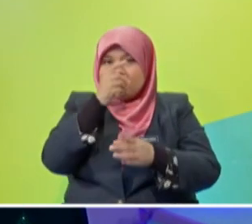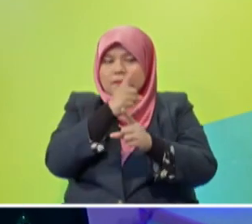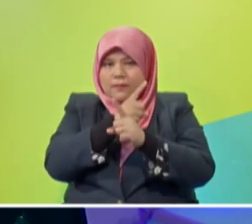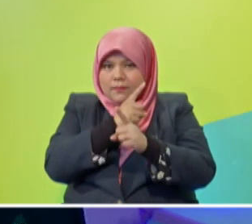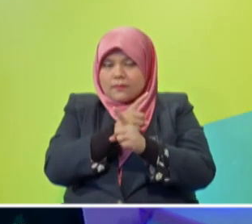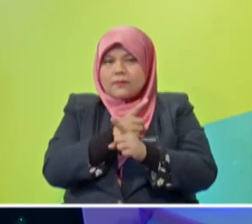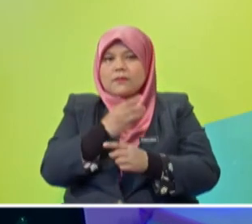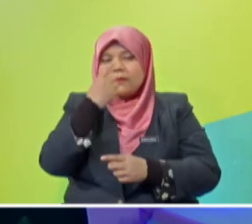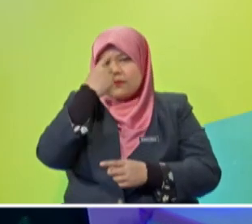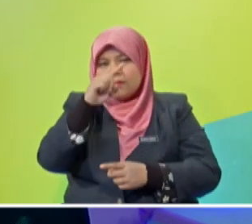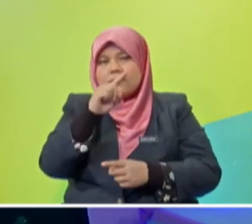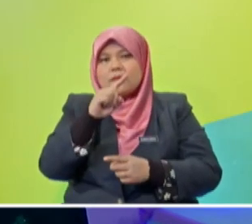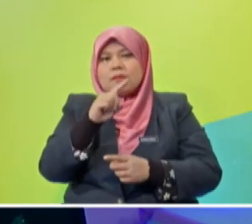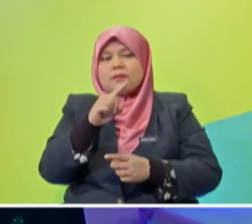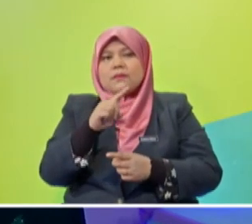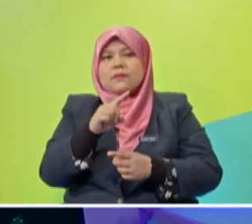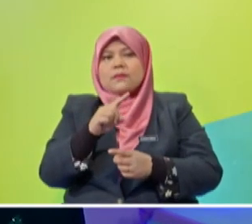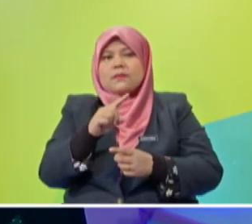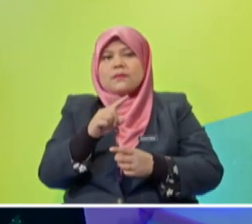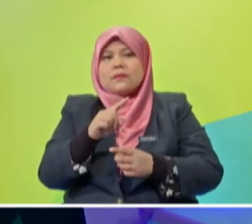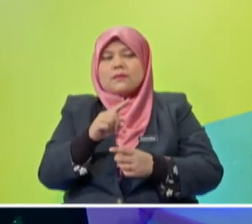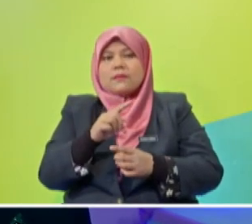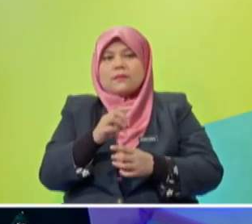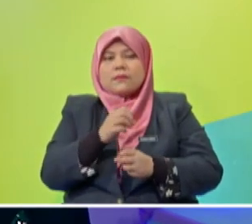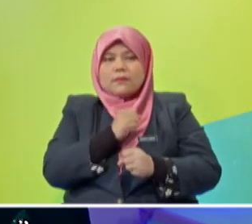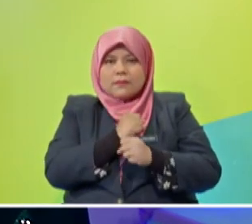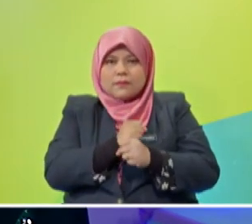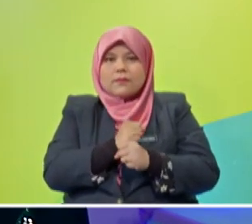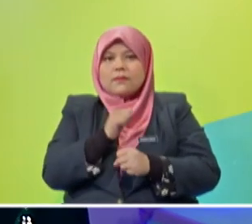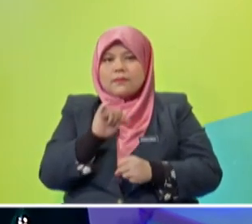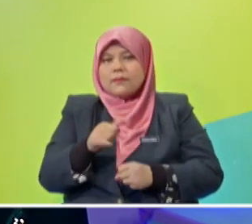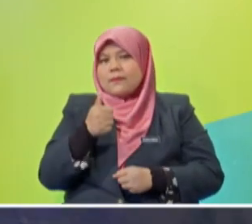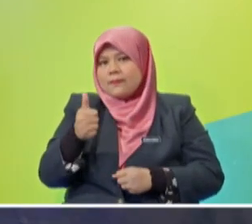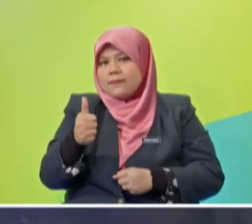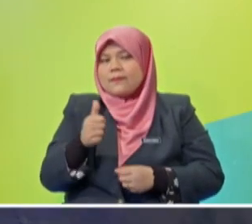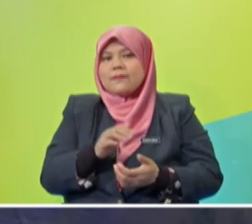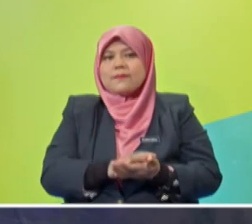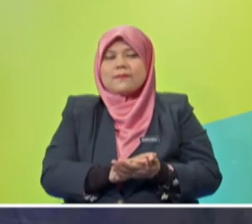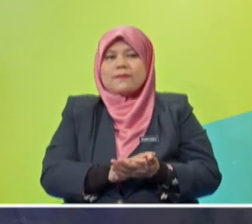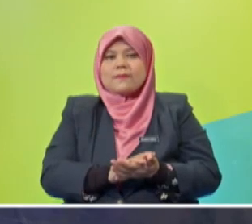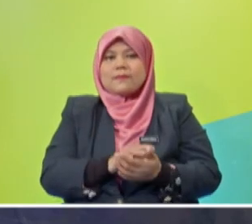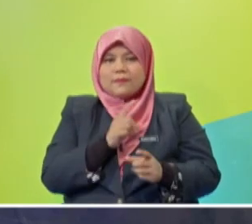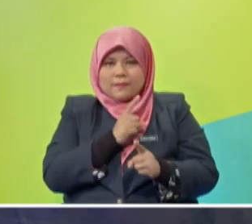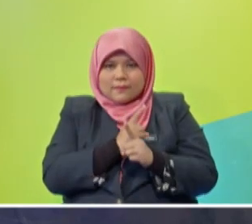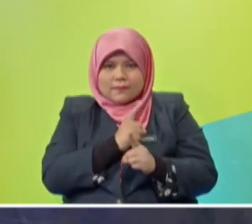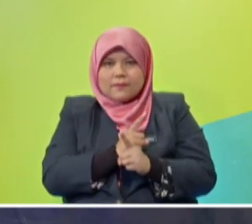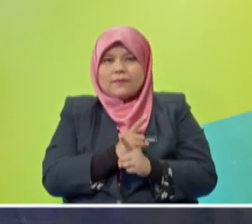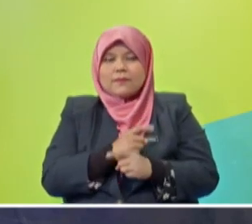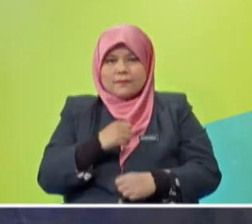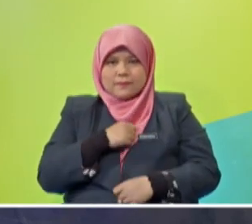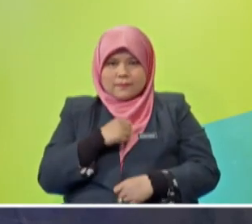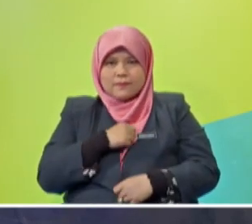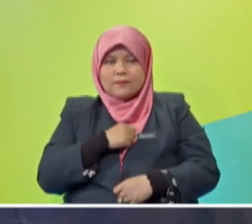arah masa depan kita untuk melibatkan diri dalam kegiatan-kegiatan ekonomi. Betul cikgu cakap tu. Yang paling penting kita diri sendiri